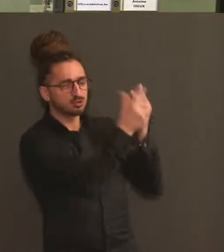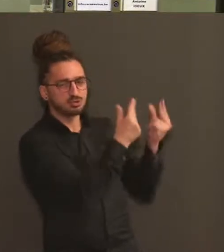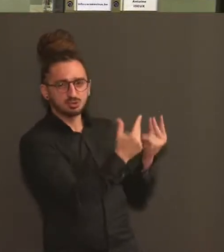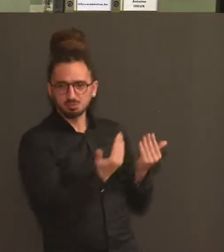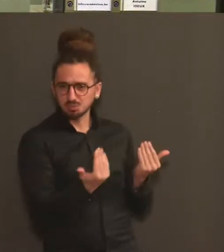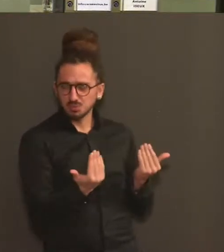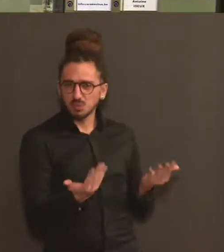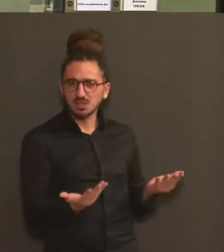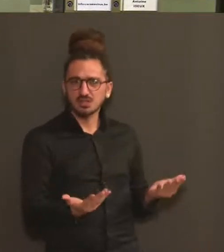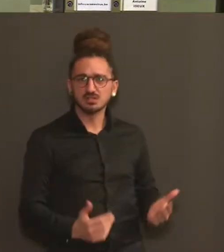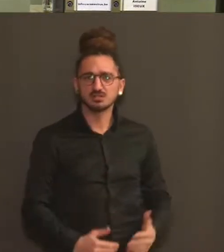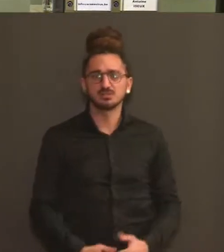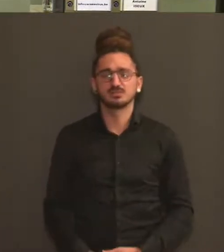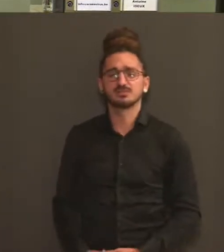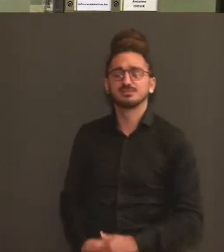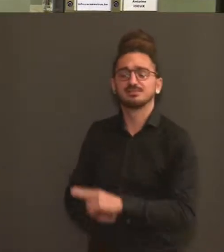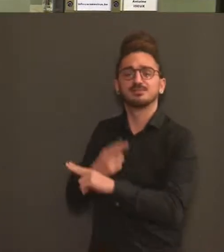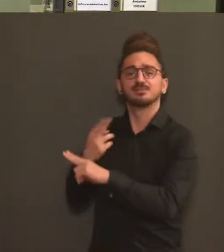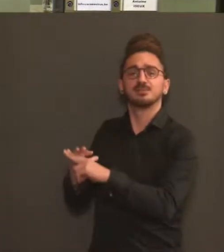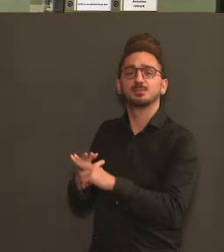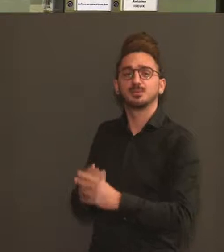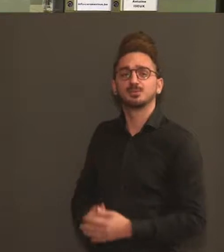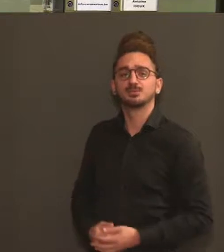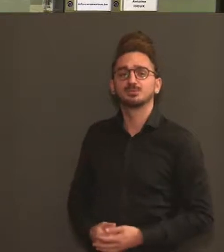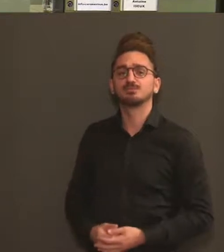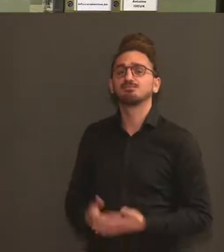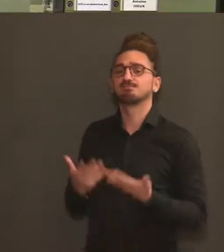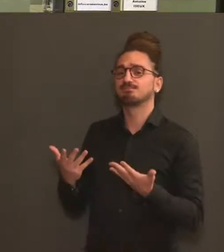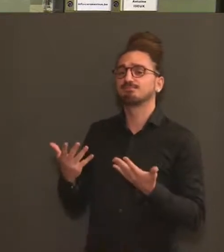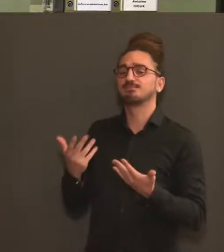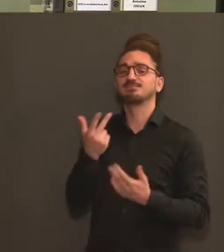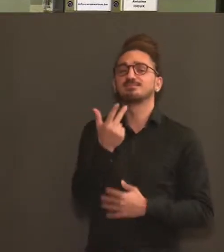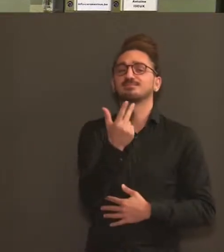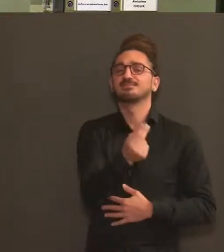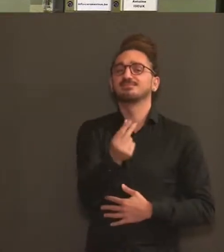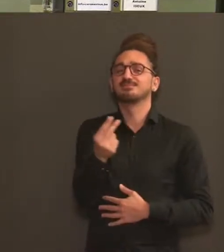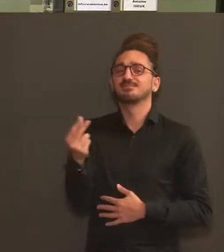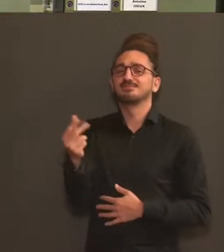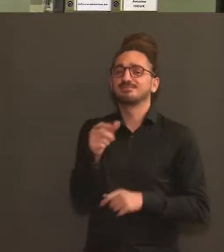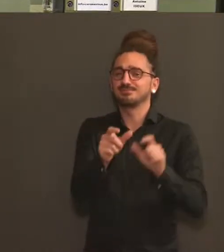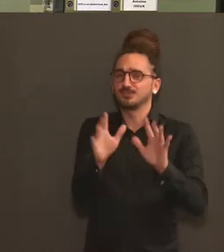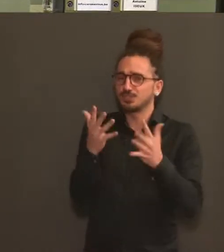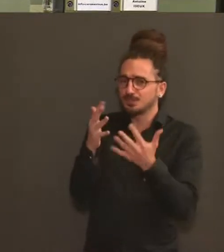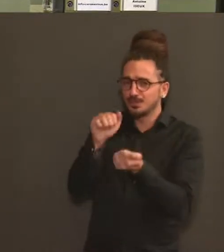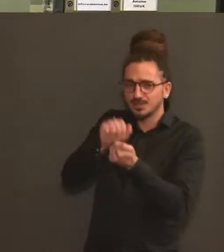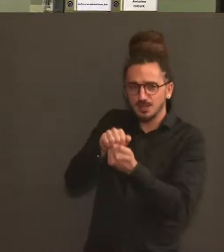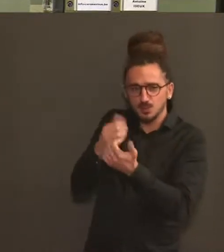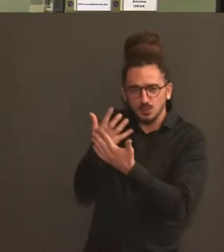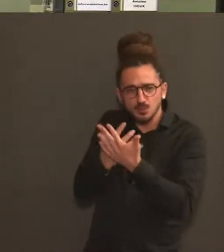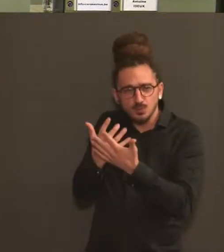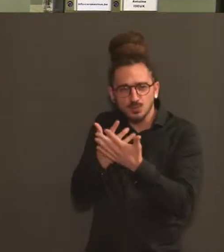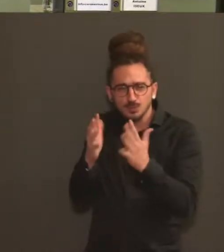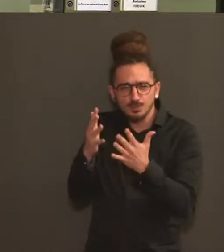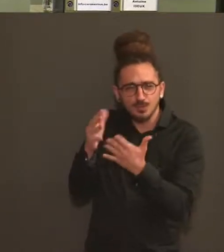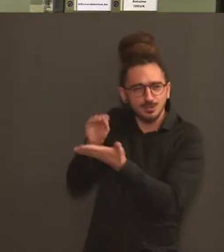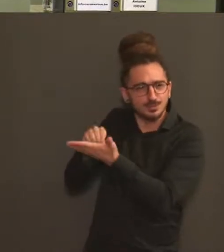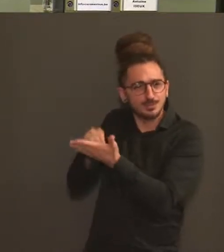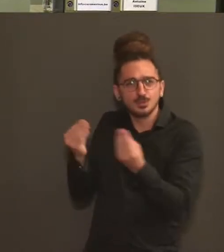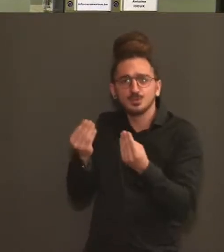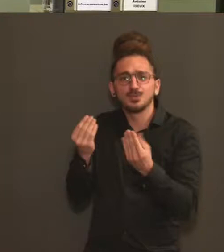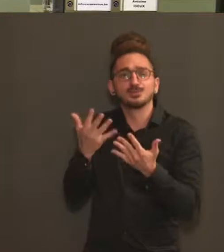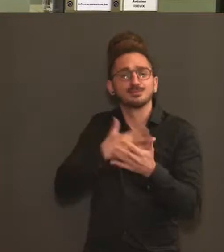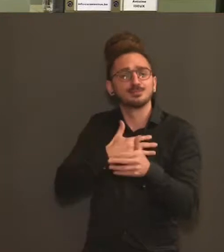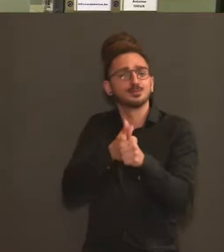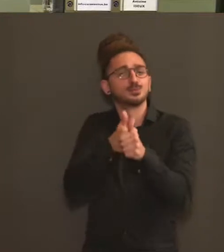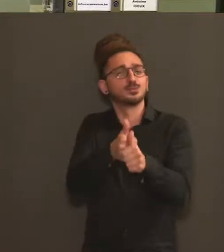vaccinées sont en fait enregistrées sur la base de leur lieu de résidence. Mais jusqu'à présent, dans la